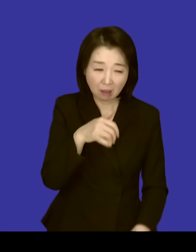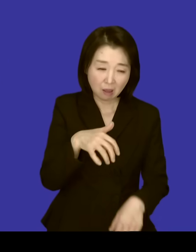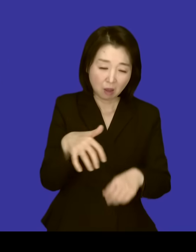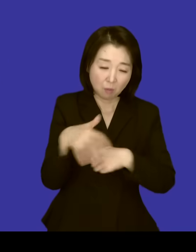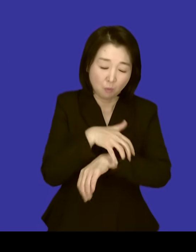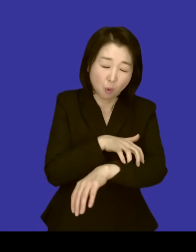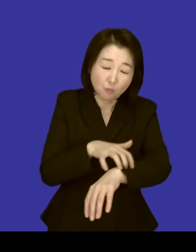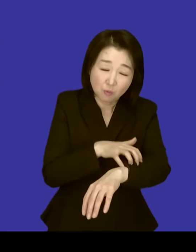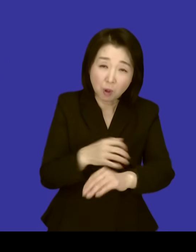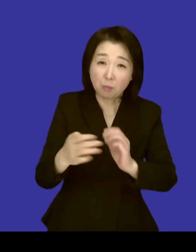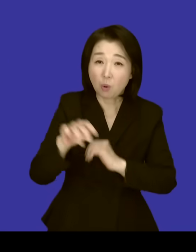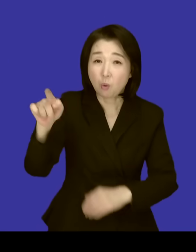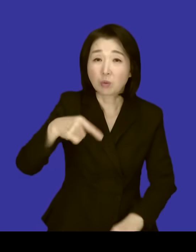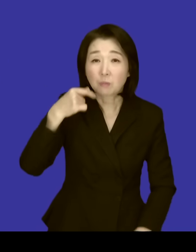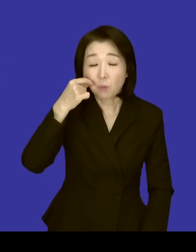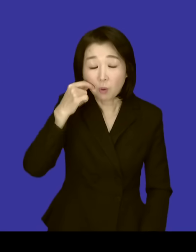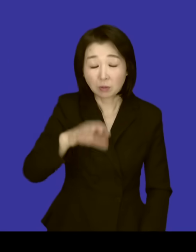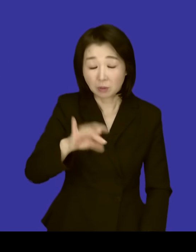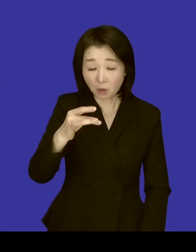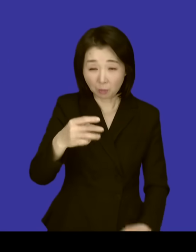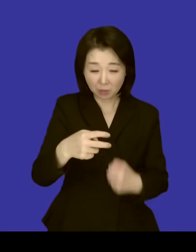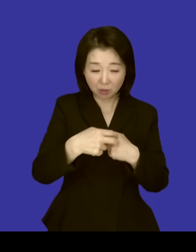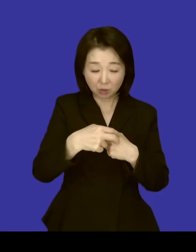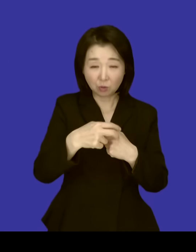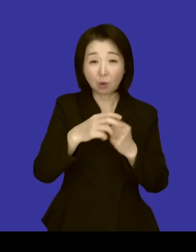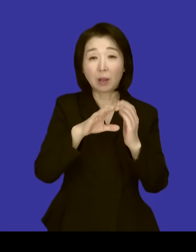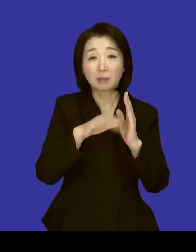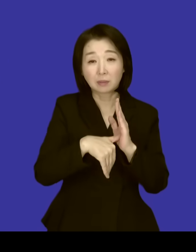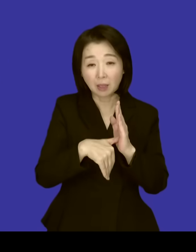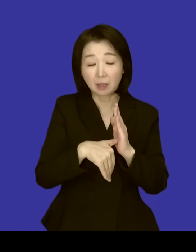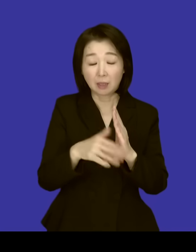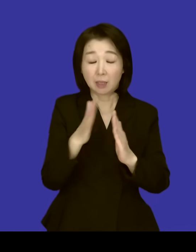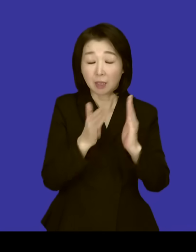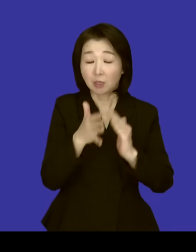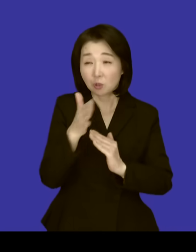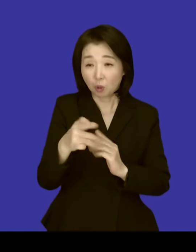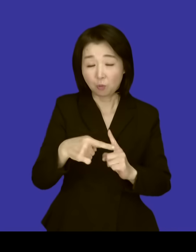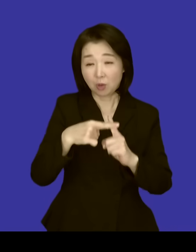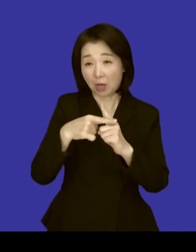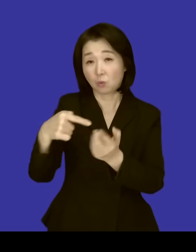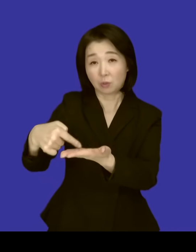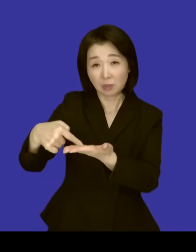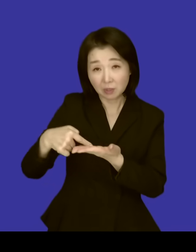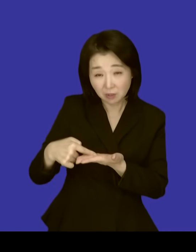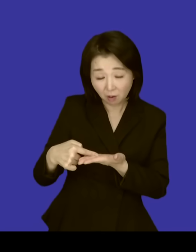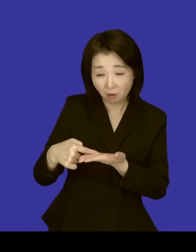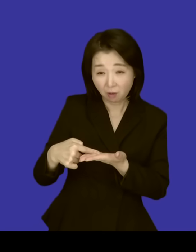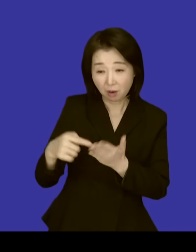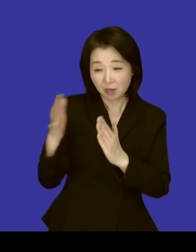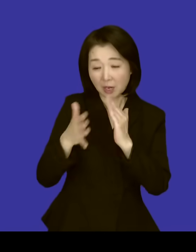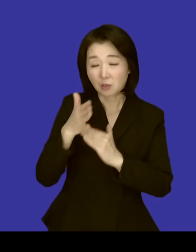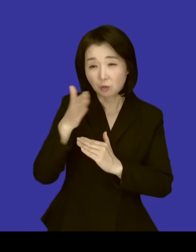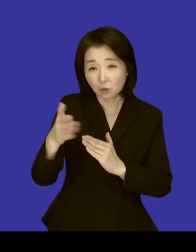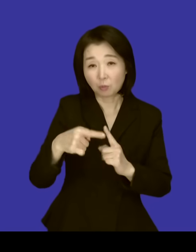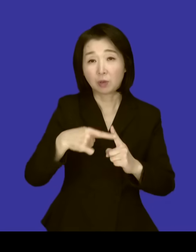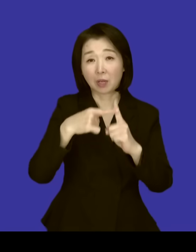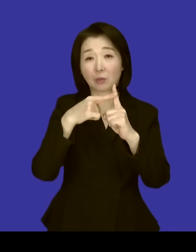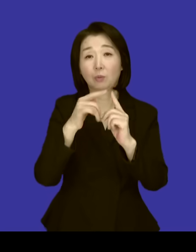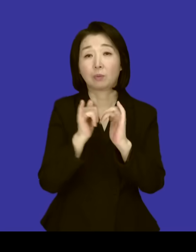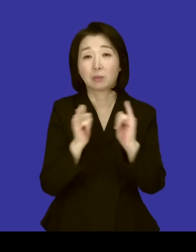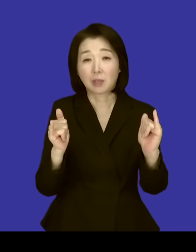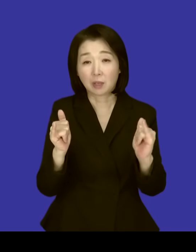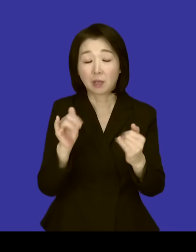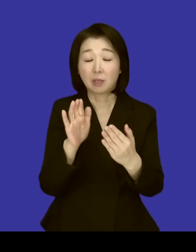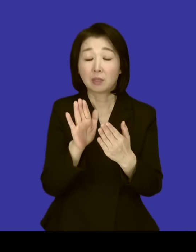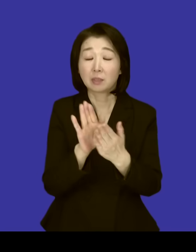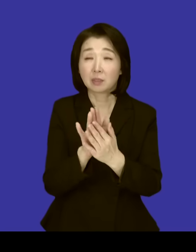분들은 처음에 진료를 보실 때 가정 전문 간호를 신청을 하시면은 이제 가정 전문 간호사가 이제 그